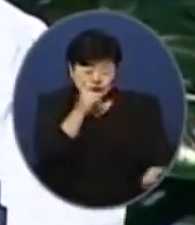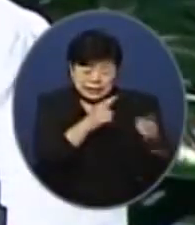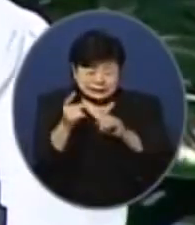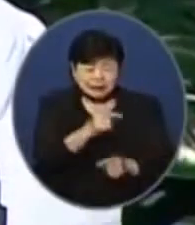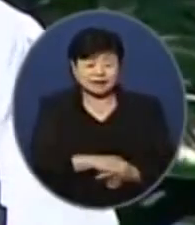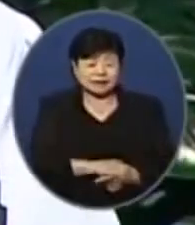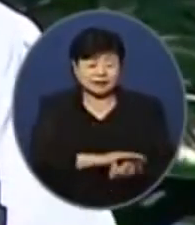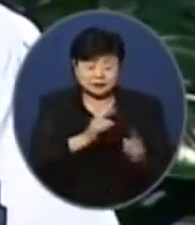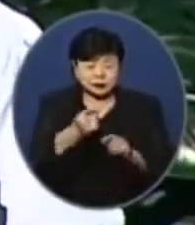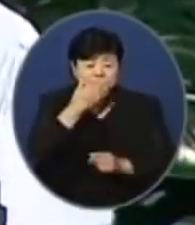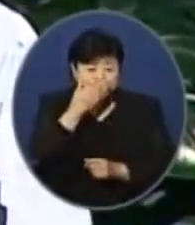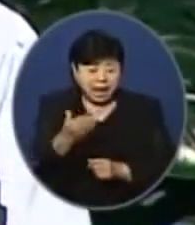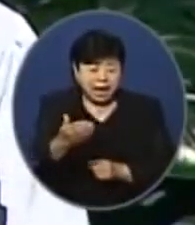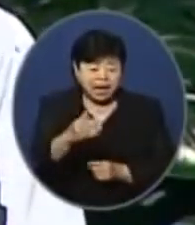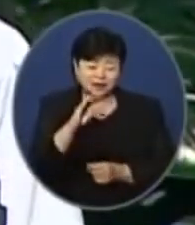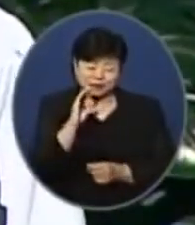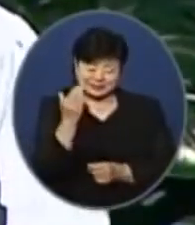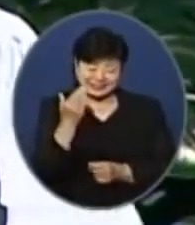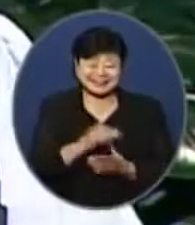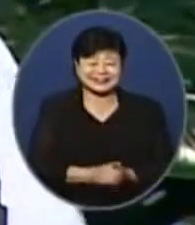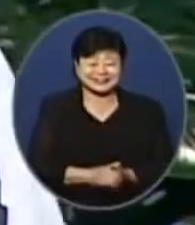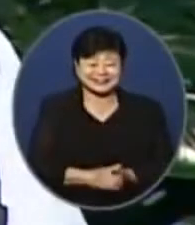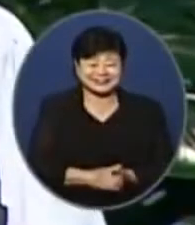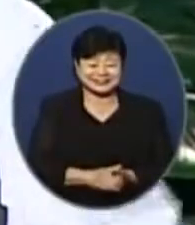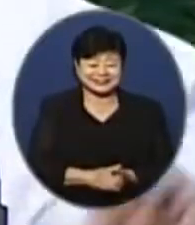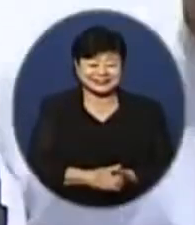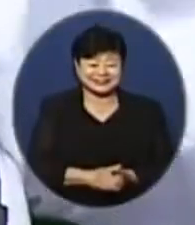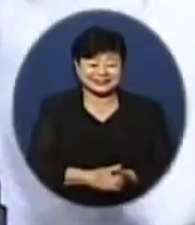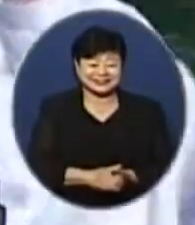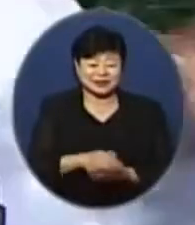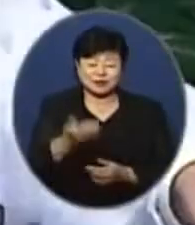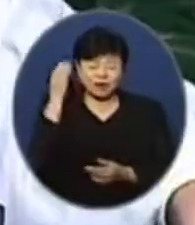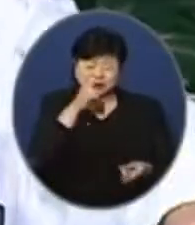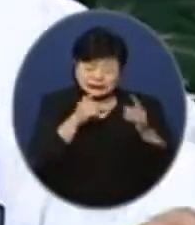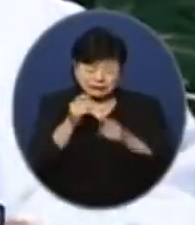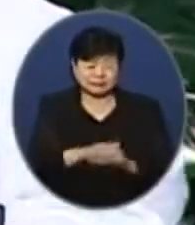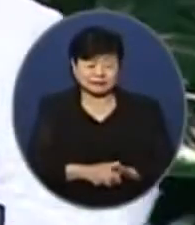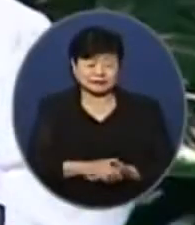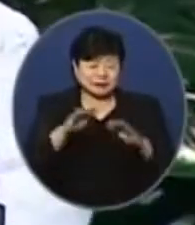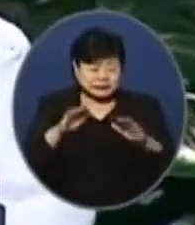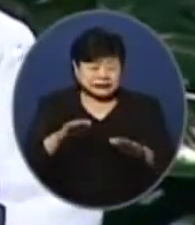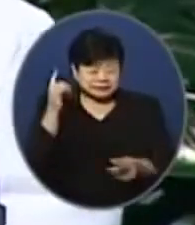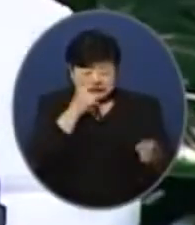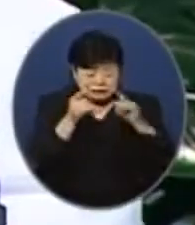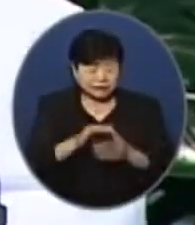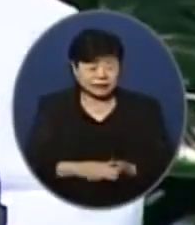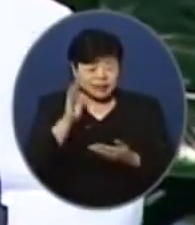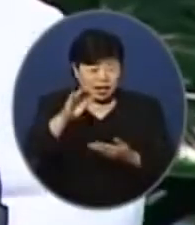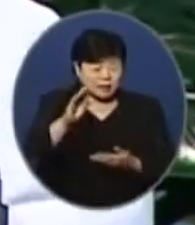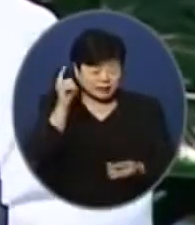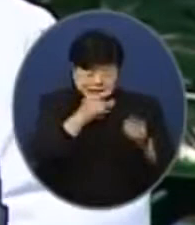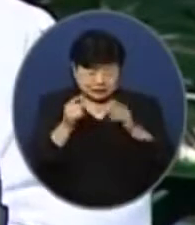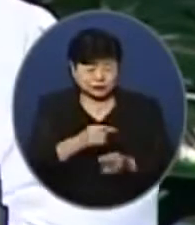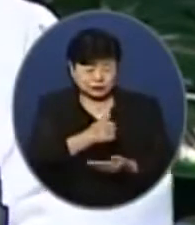상처를 치료해 주시는 치료자가 되십니다. 과거의 상처도 오늘의 상처도 내일의